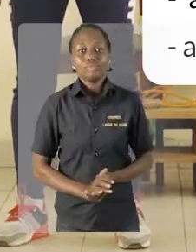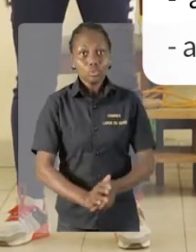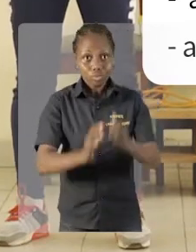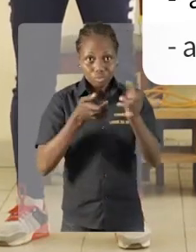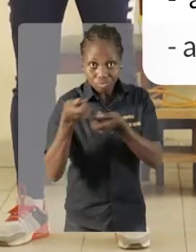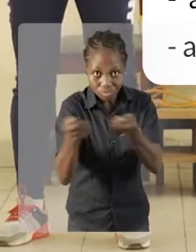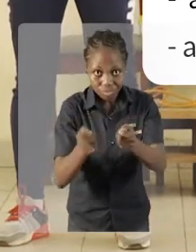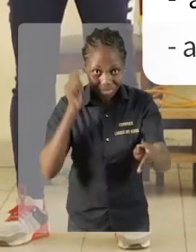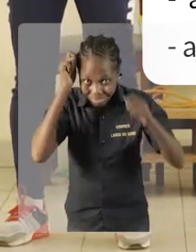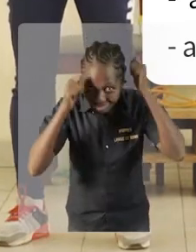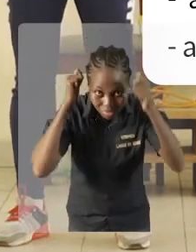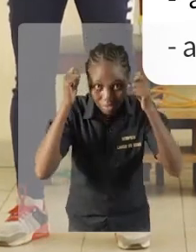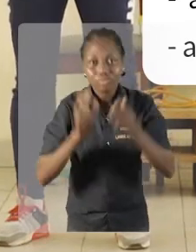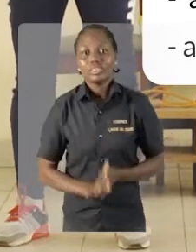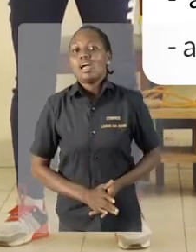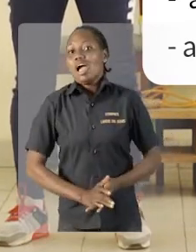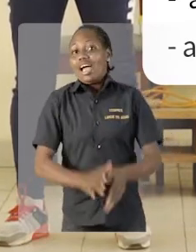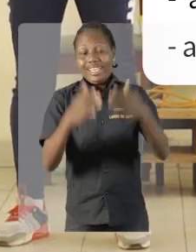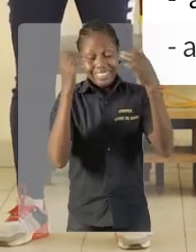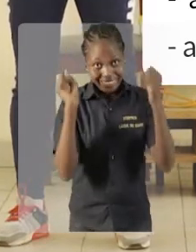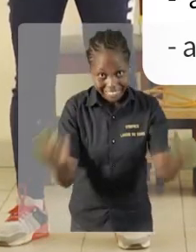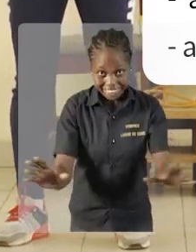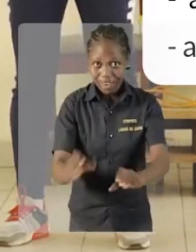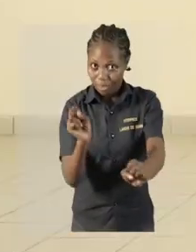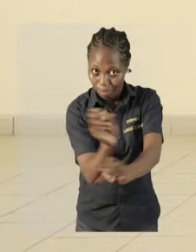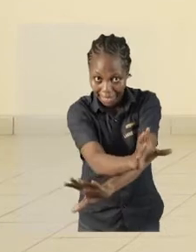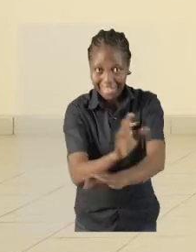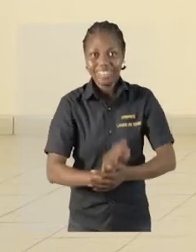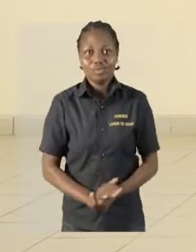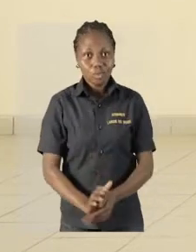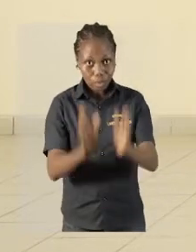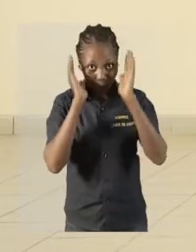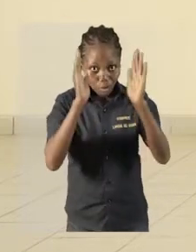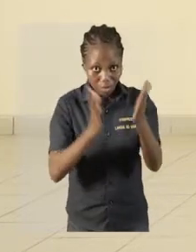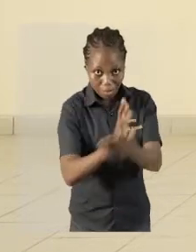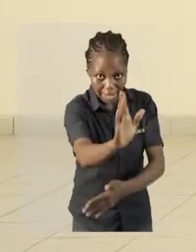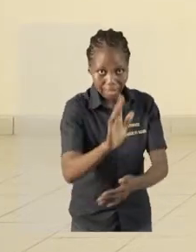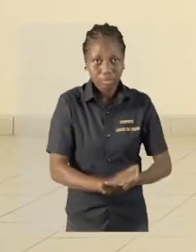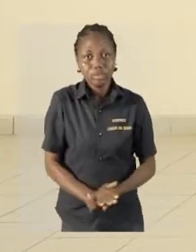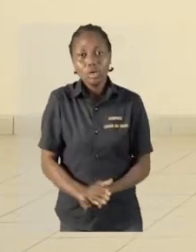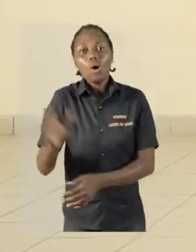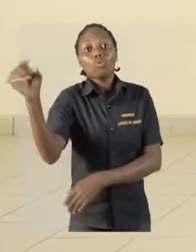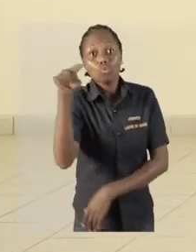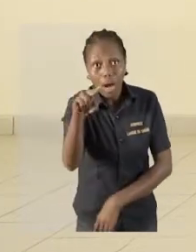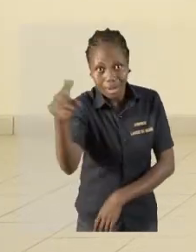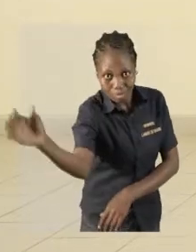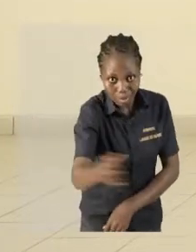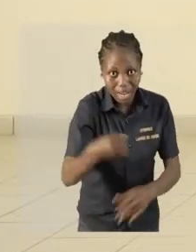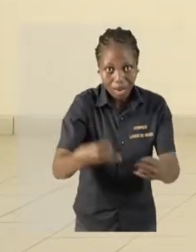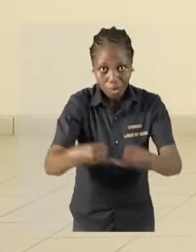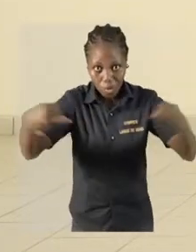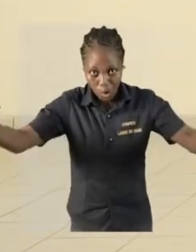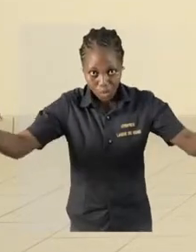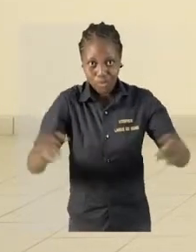concentration. Puisqu'on est déjà bien échauffé, on va donc passer par les petits sauts. On va donc prendre une corde et